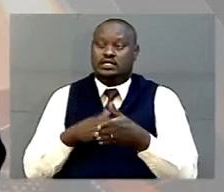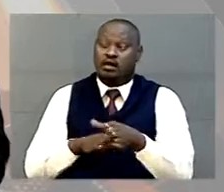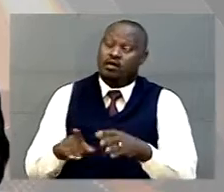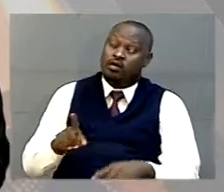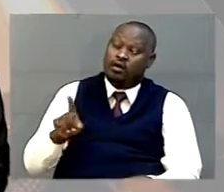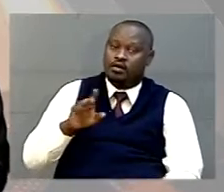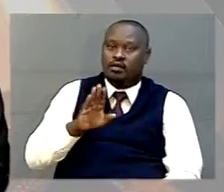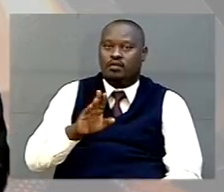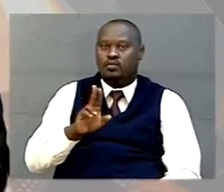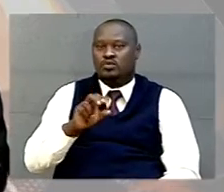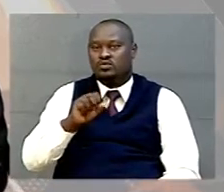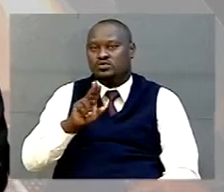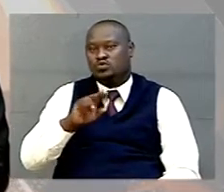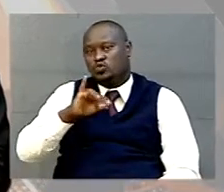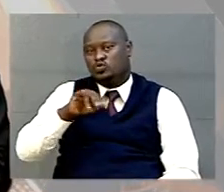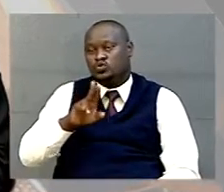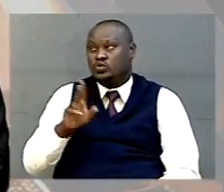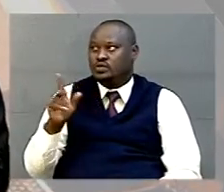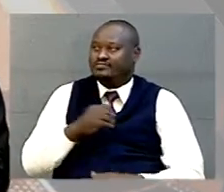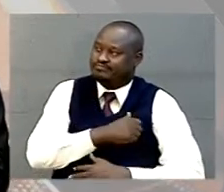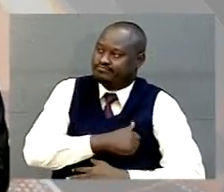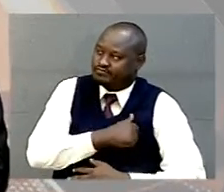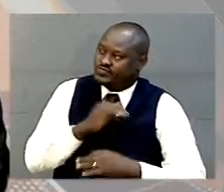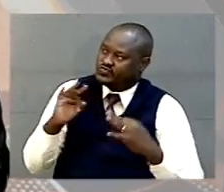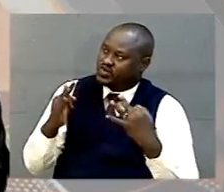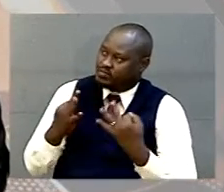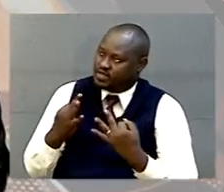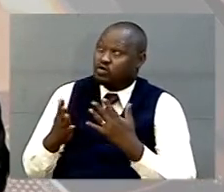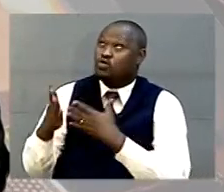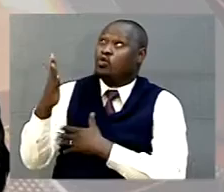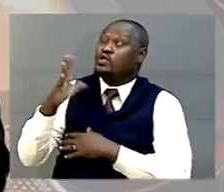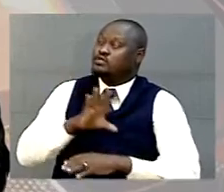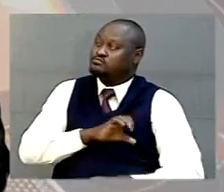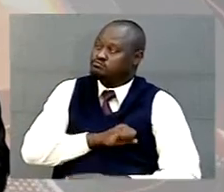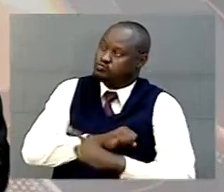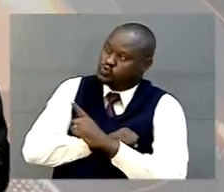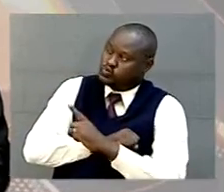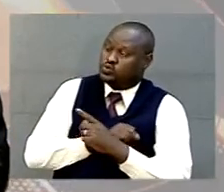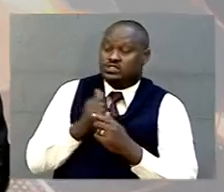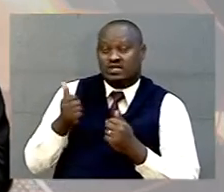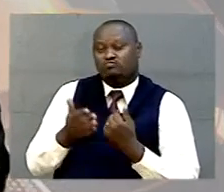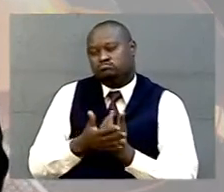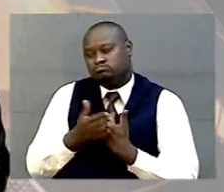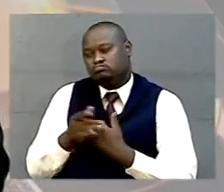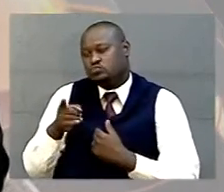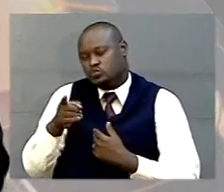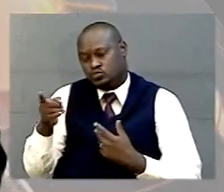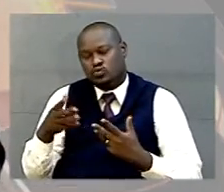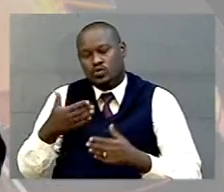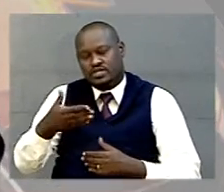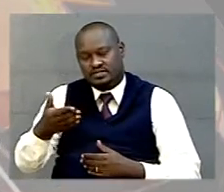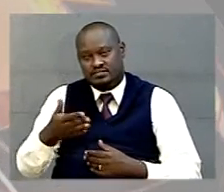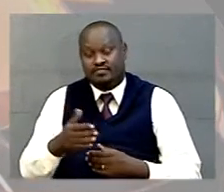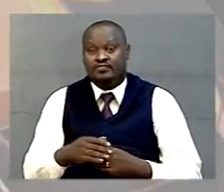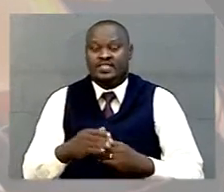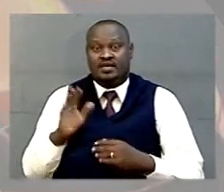by'ebusujju emityana kitalo nnyo kitalo ddala wabula tukwasa Mukama akugumye kubanga ye mubeezi atabulawo mu biro ebyokulaba ennaku.